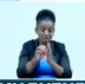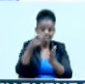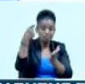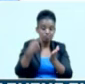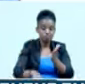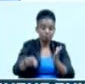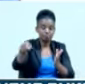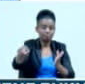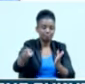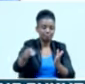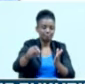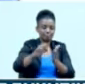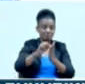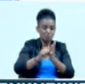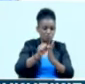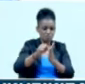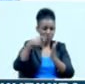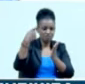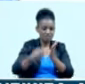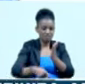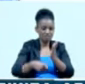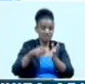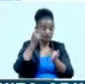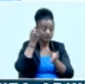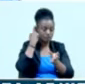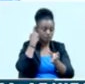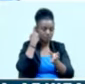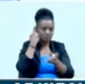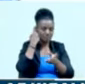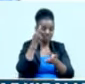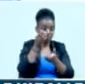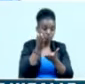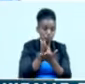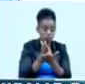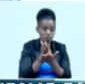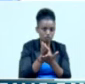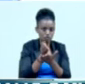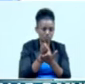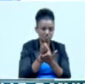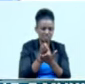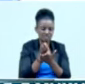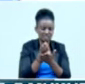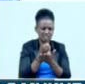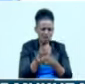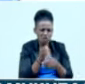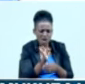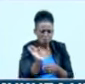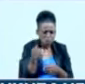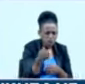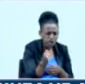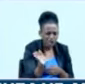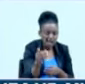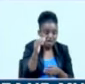bakabaca amande uri bujyane ku kagari bakabaca amande byumvikane rero yuko mu byukuri cyangwa n'amayeri wenda